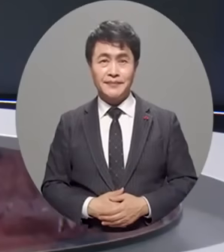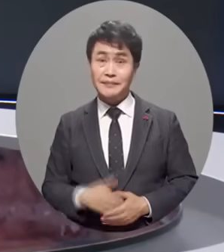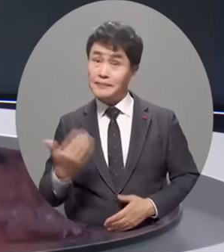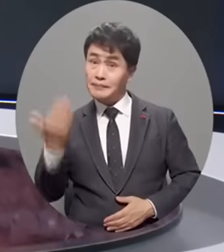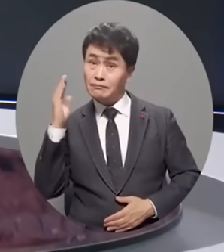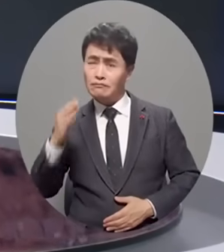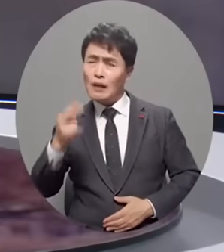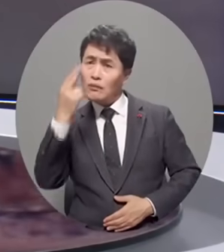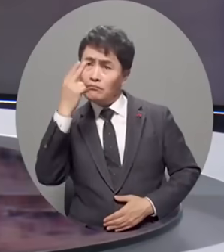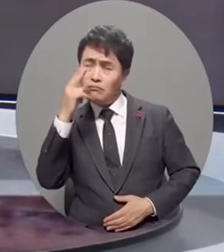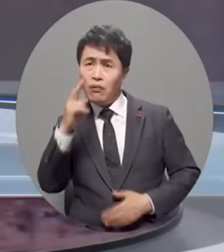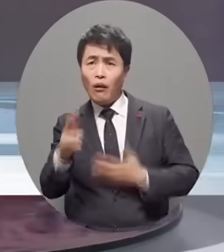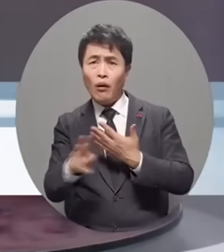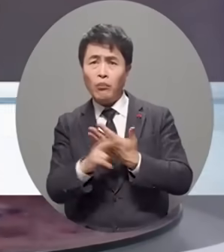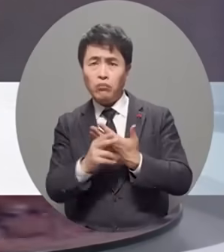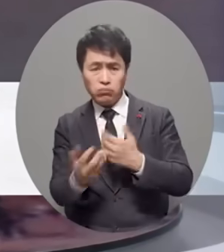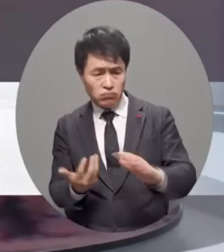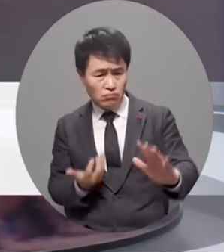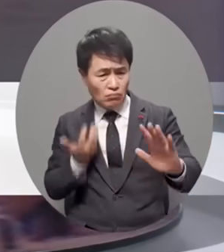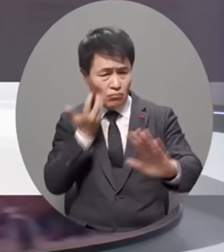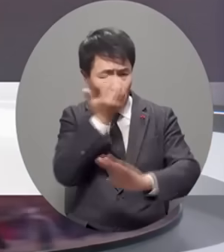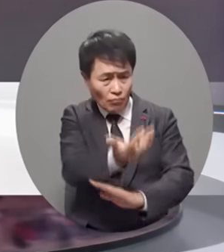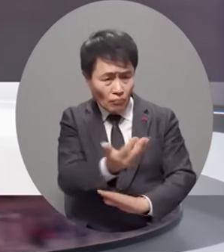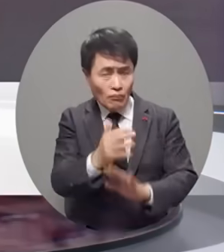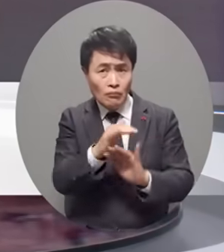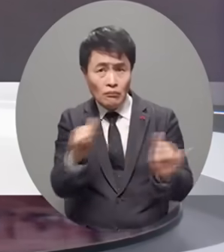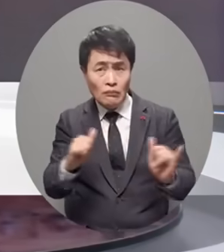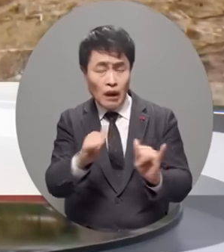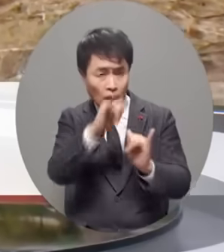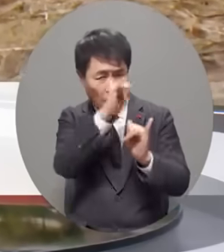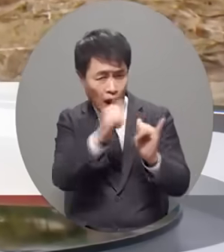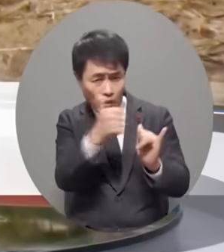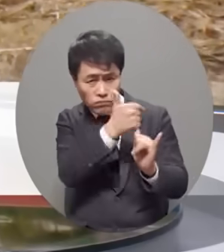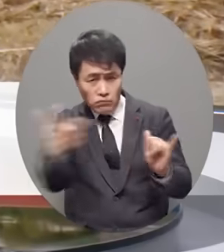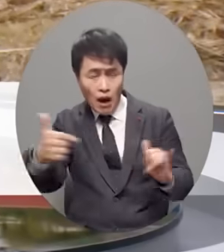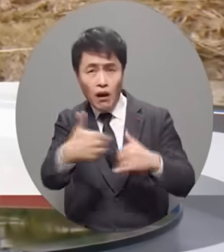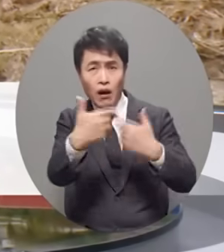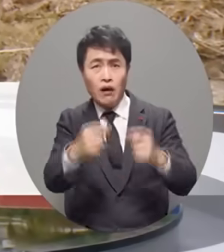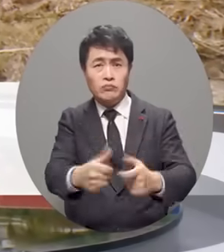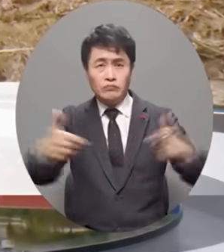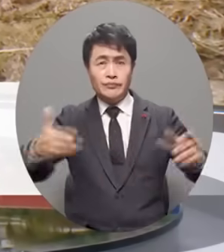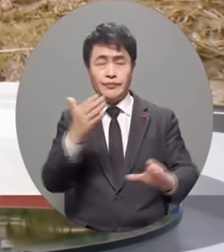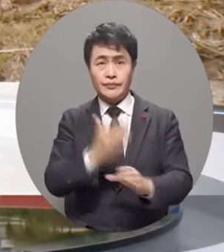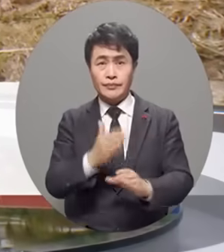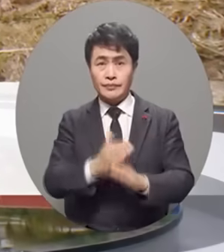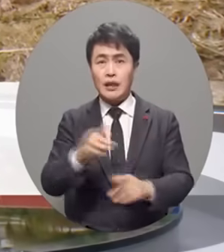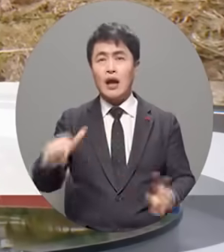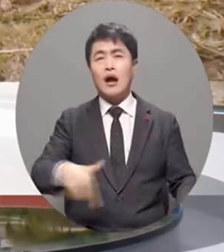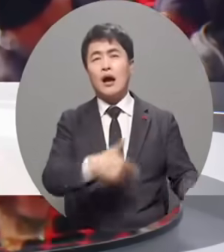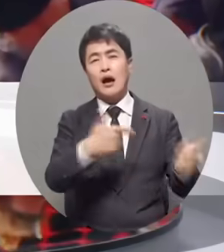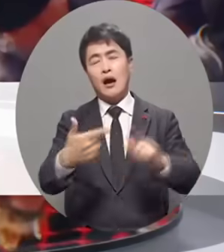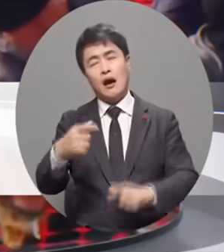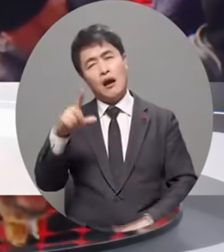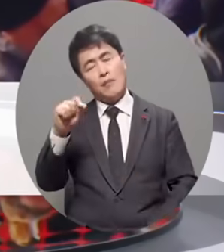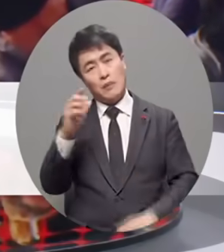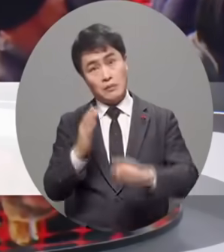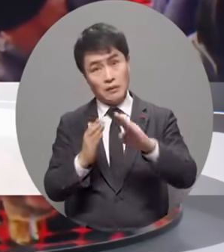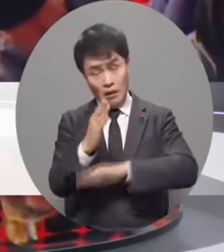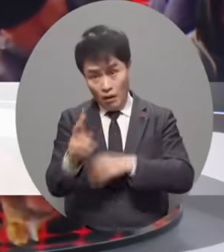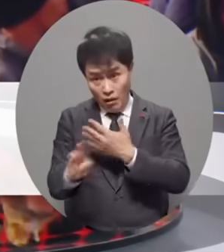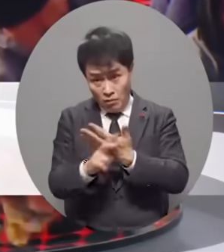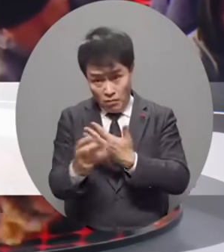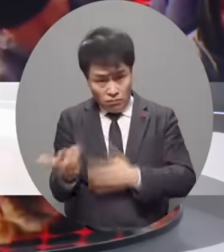최근 미국으로 불법 입국하는 사람들이 사상 최고 수준으로 급증하고 있는데요. 하루에 만 명이 넘을 정도로 불법